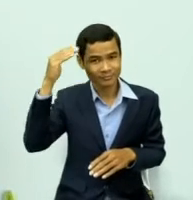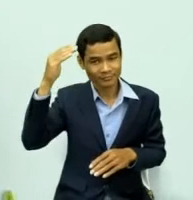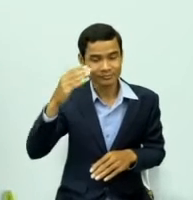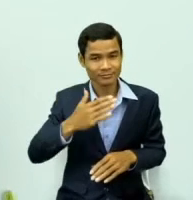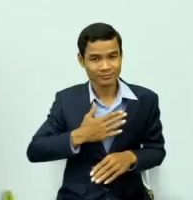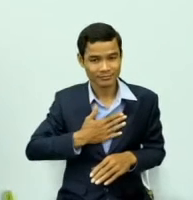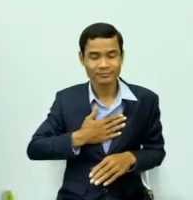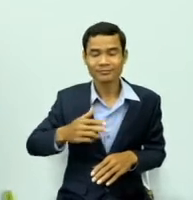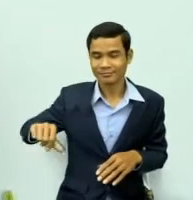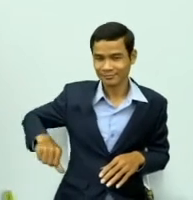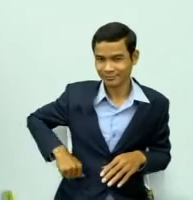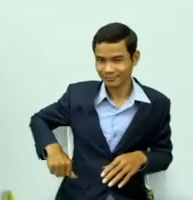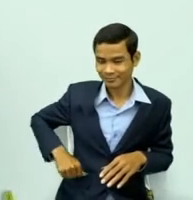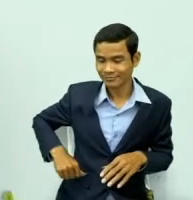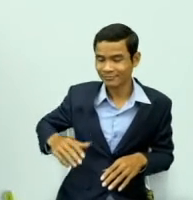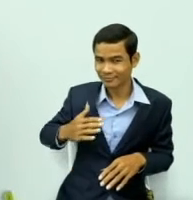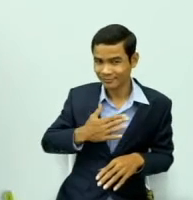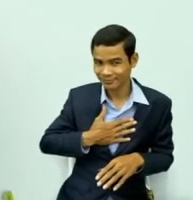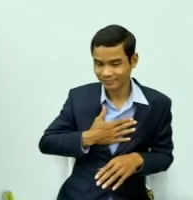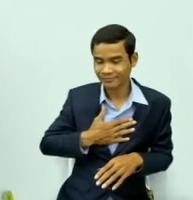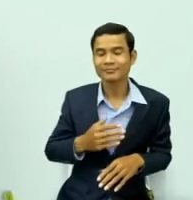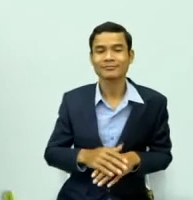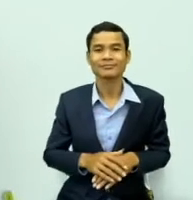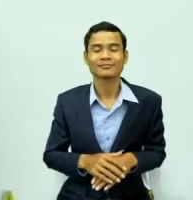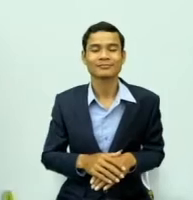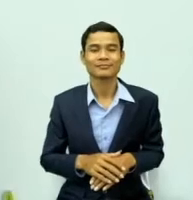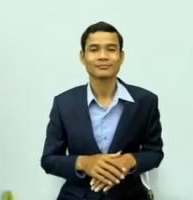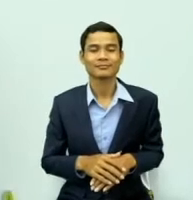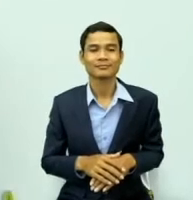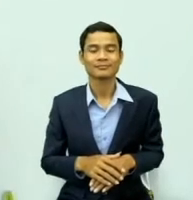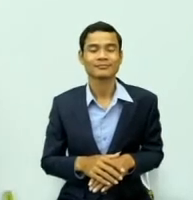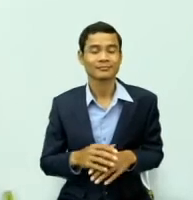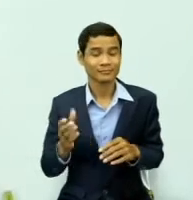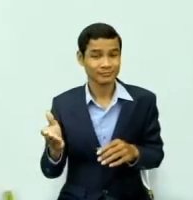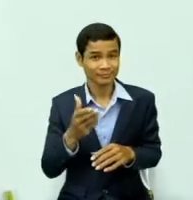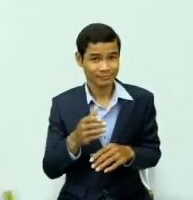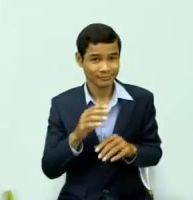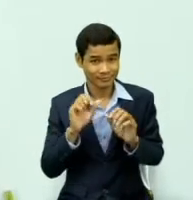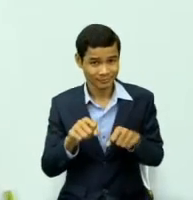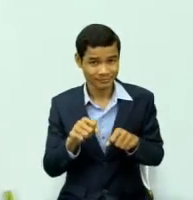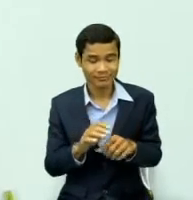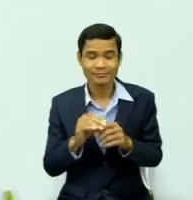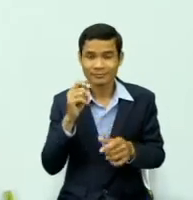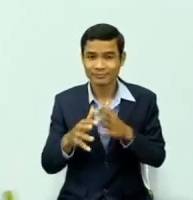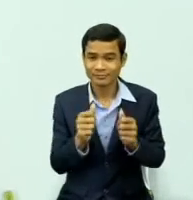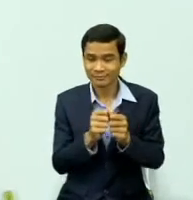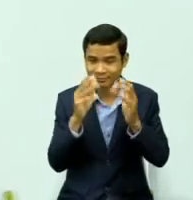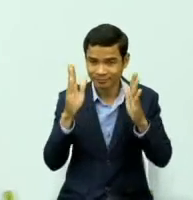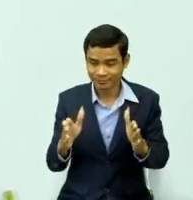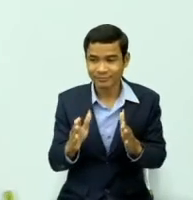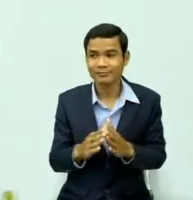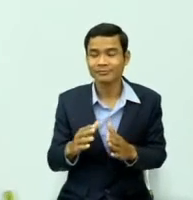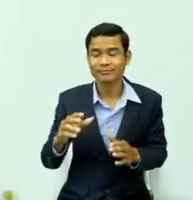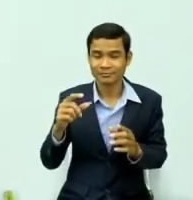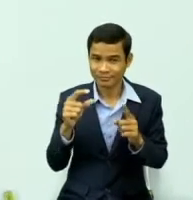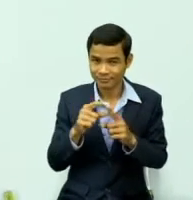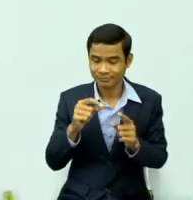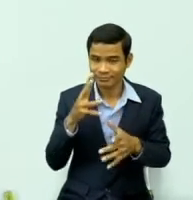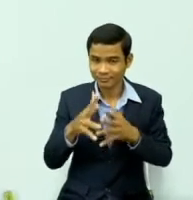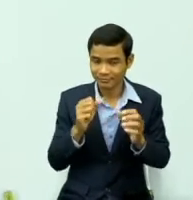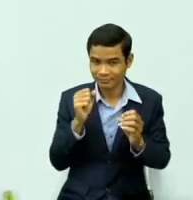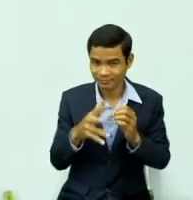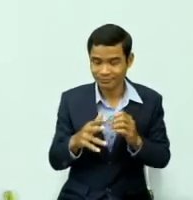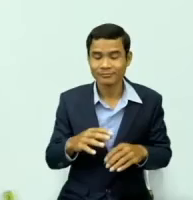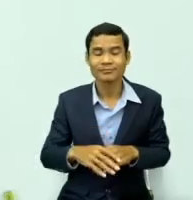bồn nhóm nhé nhỏ nhóm chà toàn hai con ta chứ ăn chỉ mùi khi đầu tiết chỉ mùi nàng tiện ní chắp